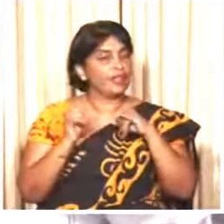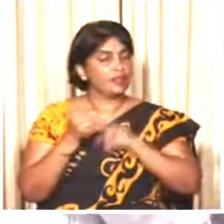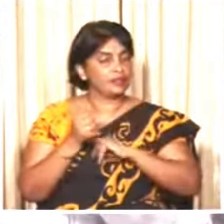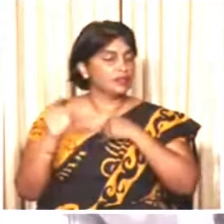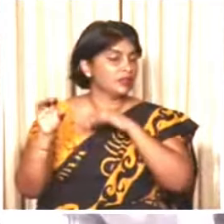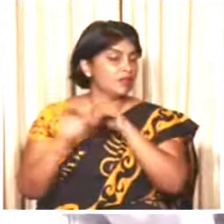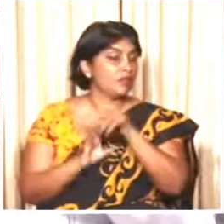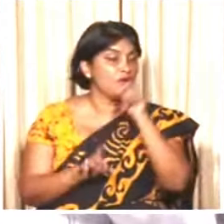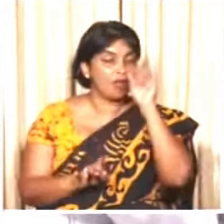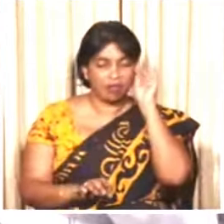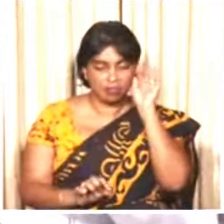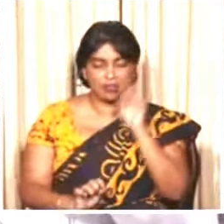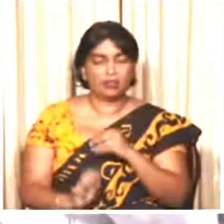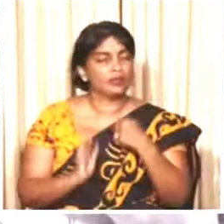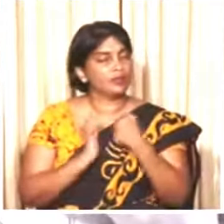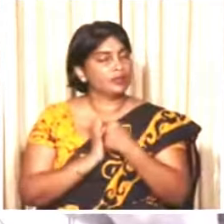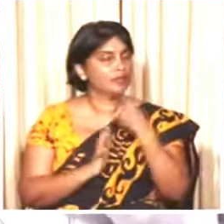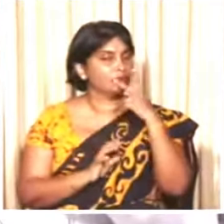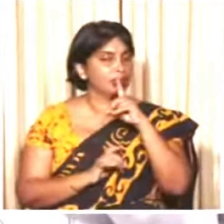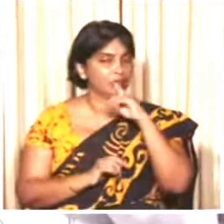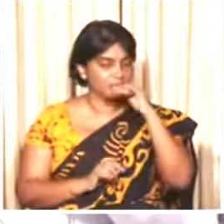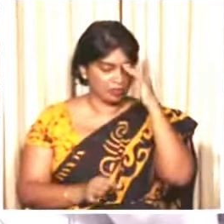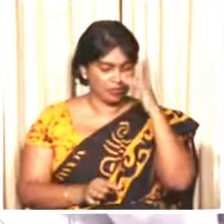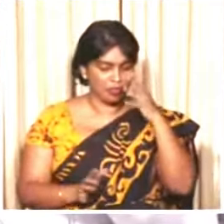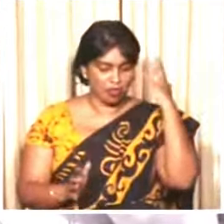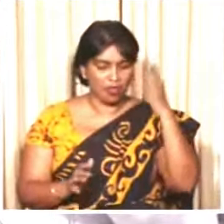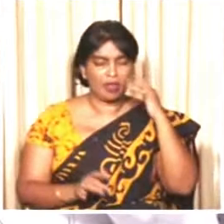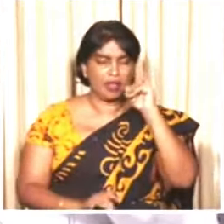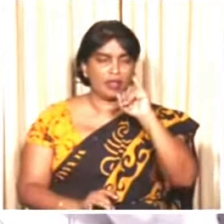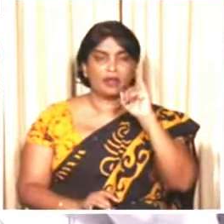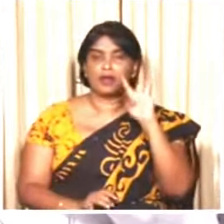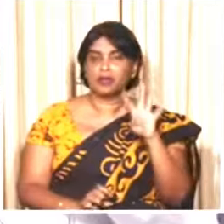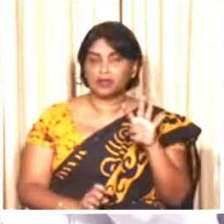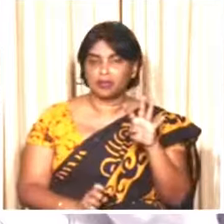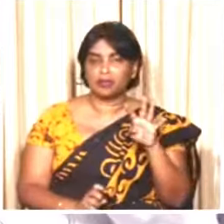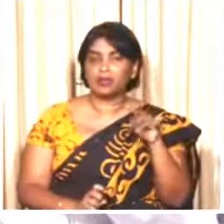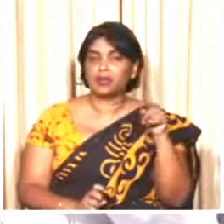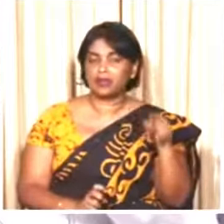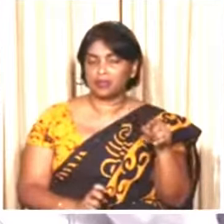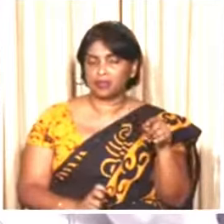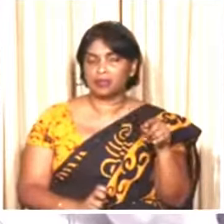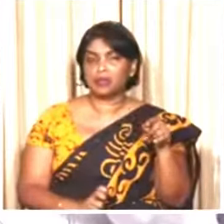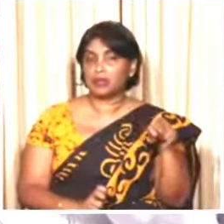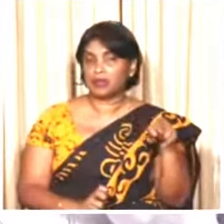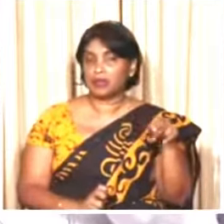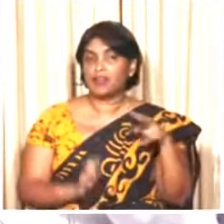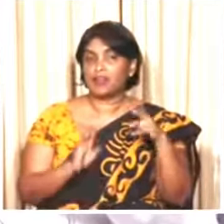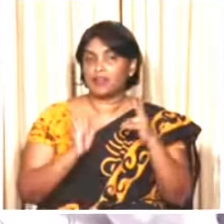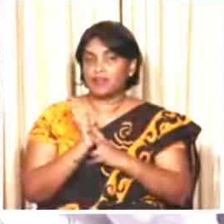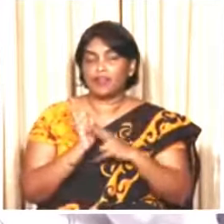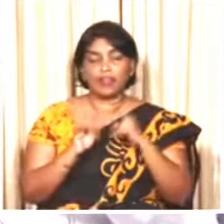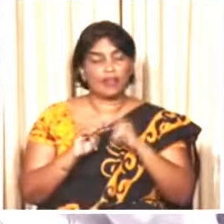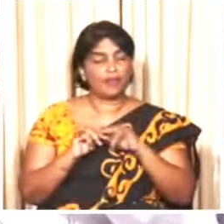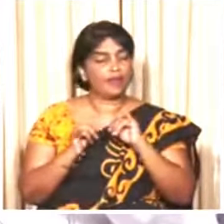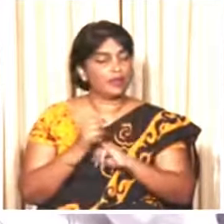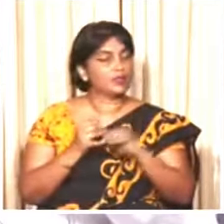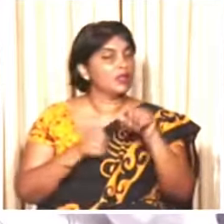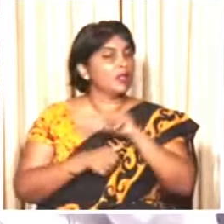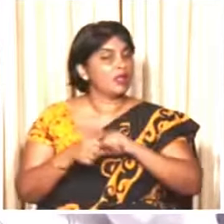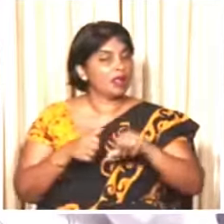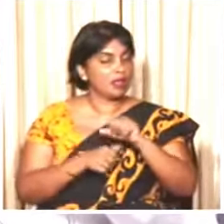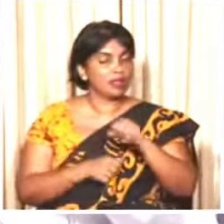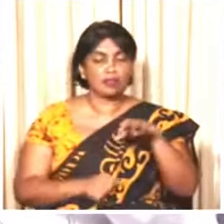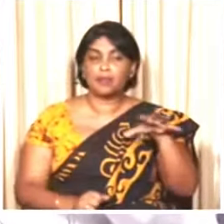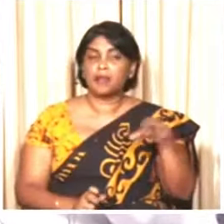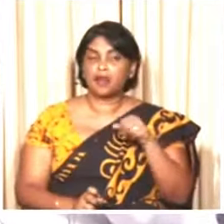නගලා ගරු නියෝජ්‍ය කතාවට අගතු වෙයි. ලෝකේ රටවල් 64ක් මේ VFS කියන ආයතනය